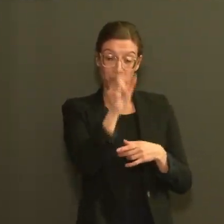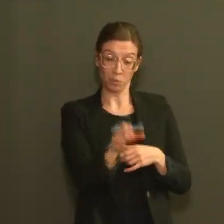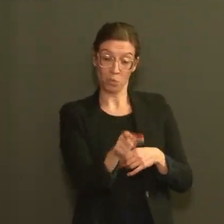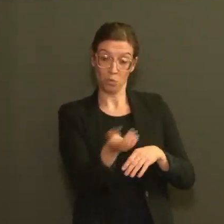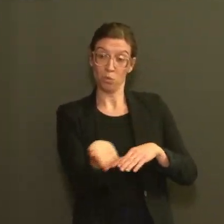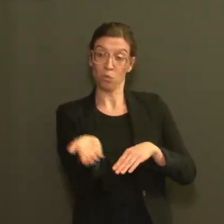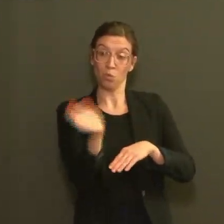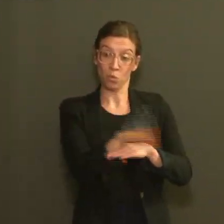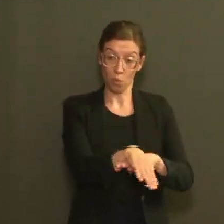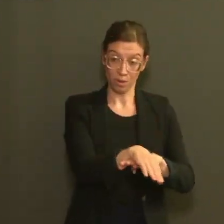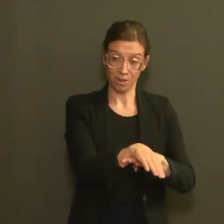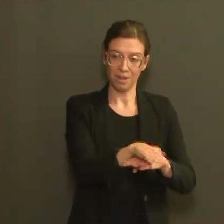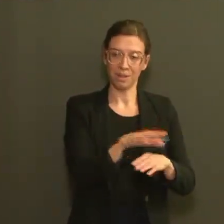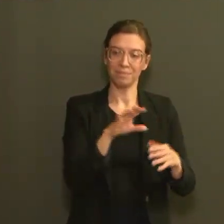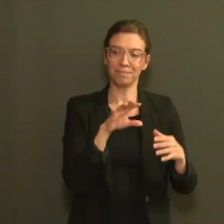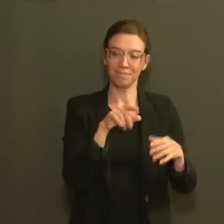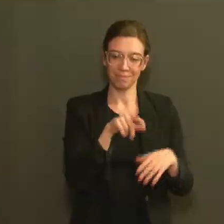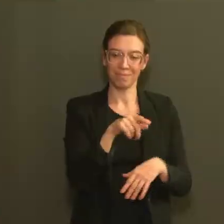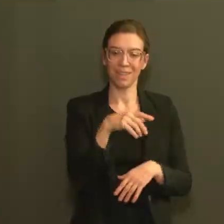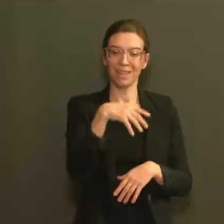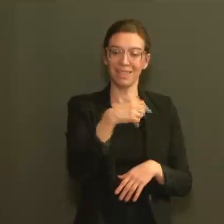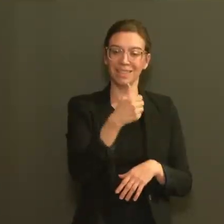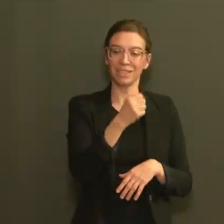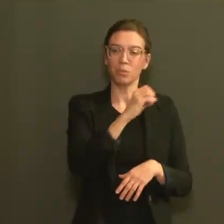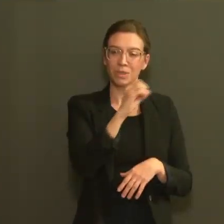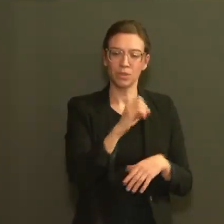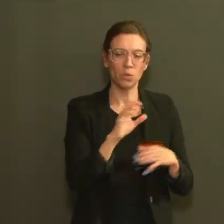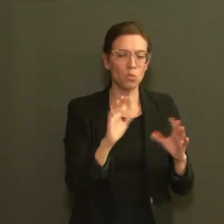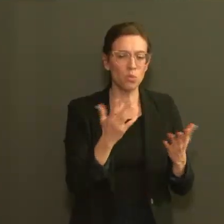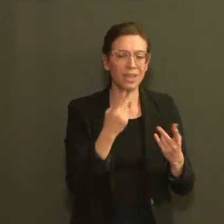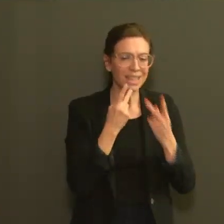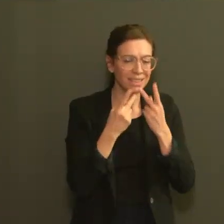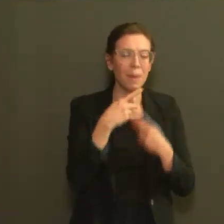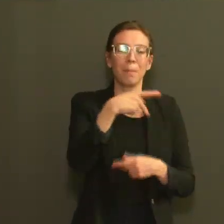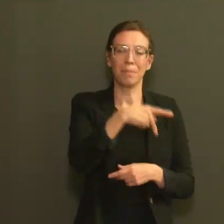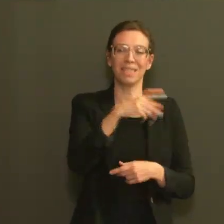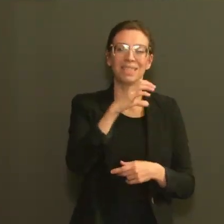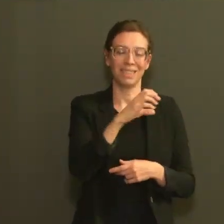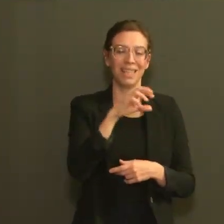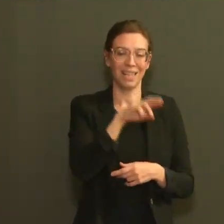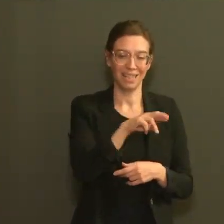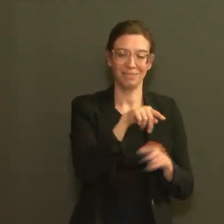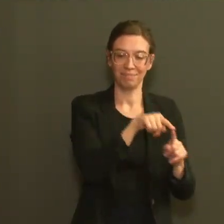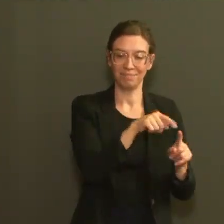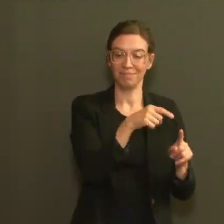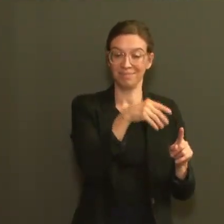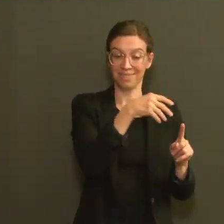tot 88%. Ofwel via een labotest ofwel met een CT-scan.